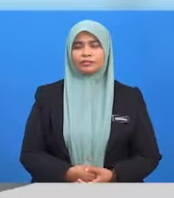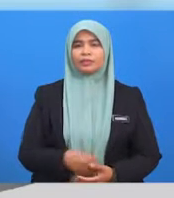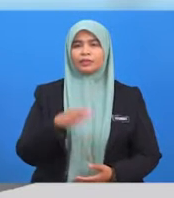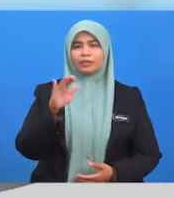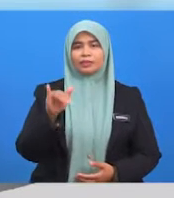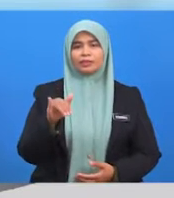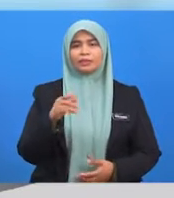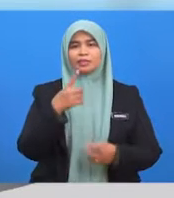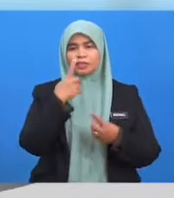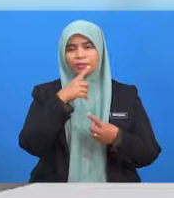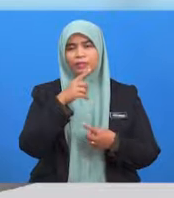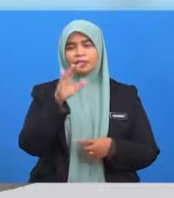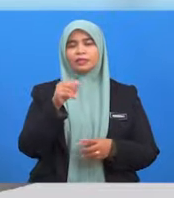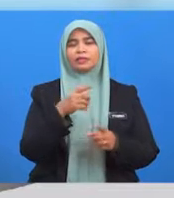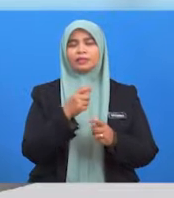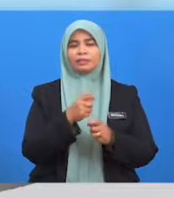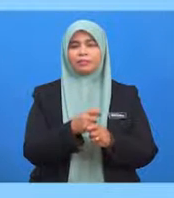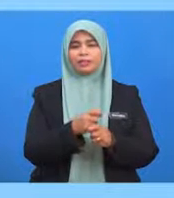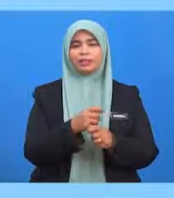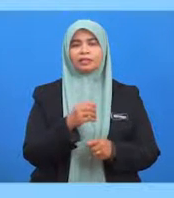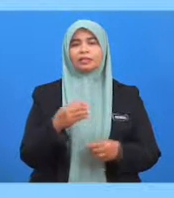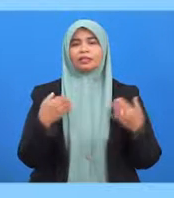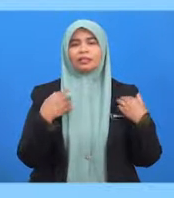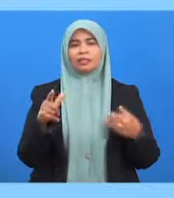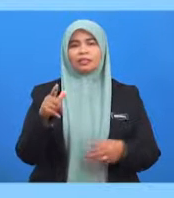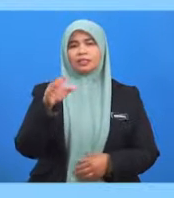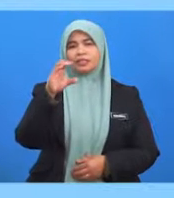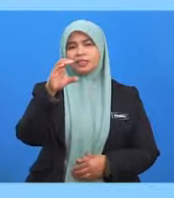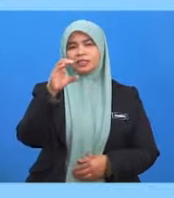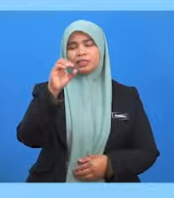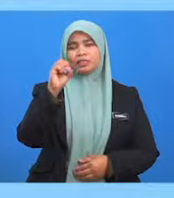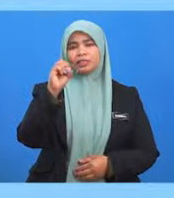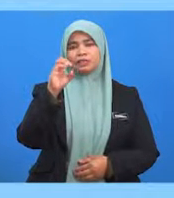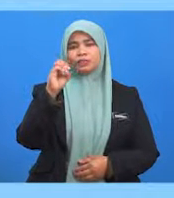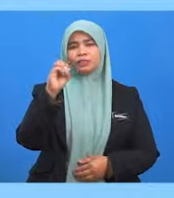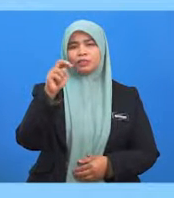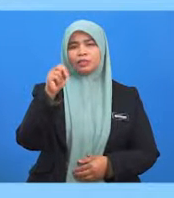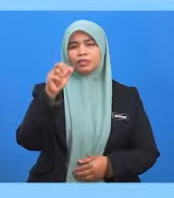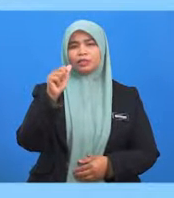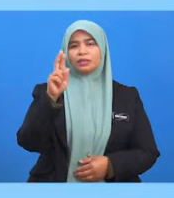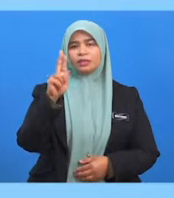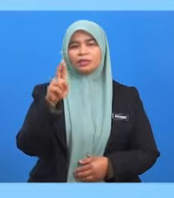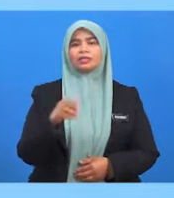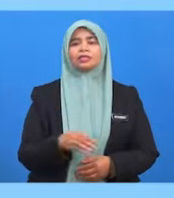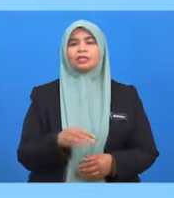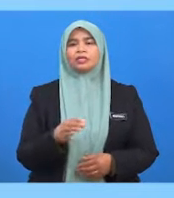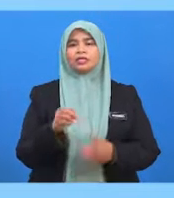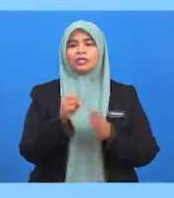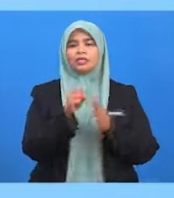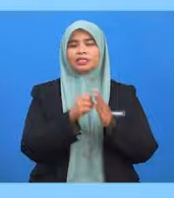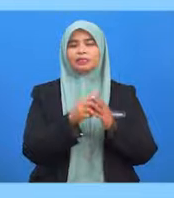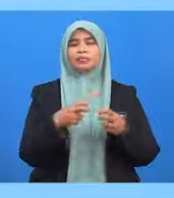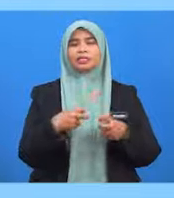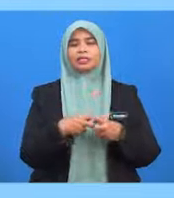Ya, jawapan yang tepat adalah C. Sonar. Sonar merupakan